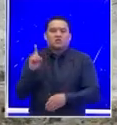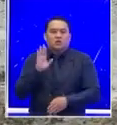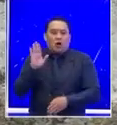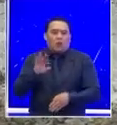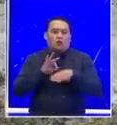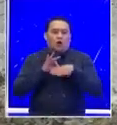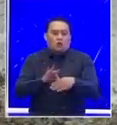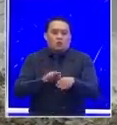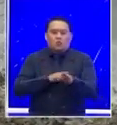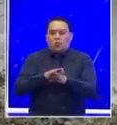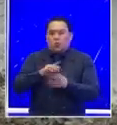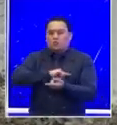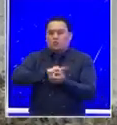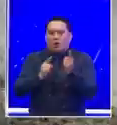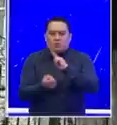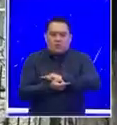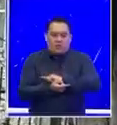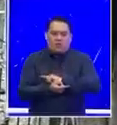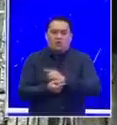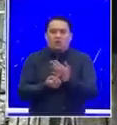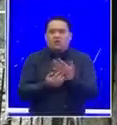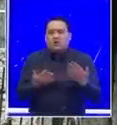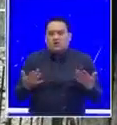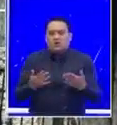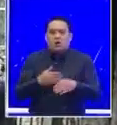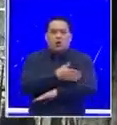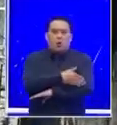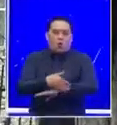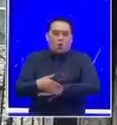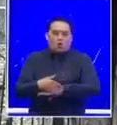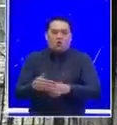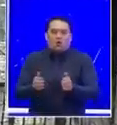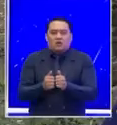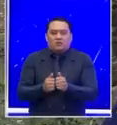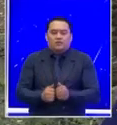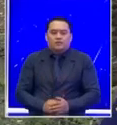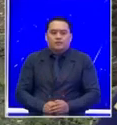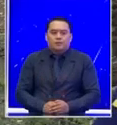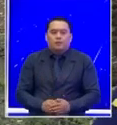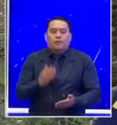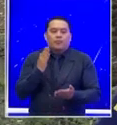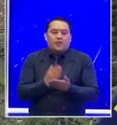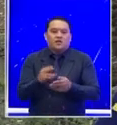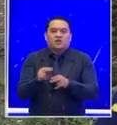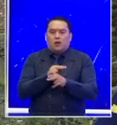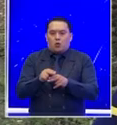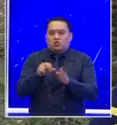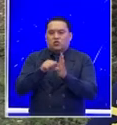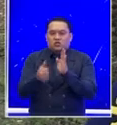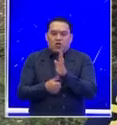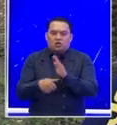будет произведена полная замена дорожного покрытия еще нескольких улиц, охватят и пригородную зону. Предусмотрен капитальный ремонт 16